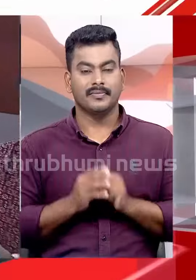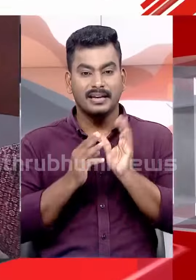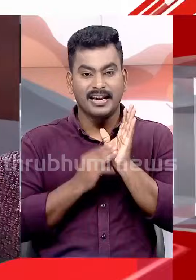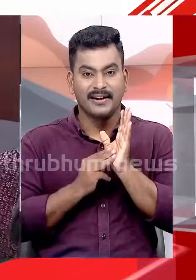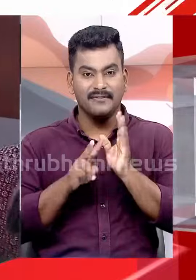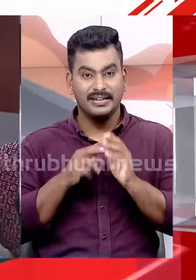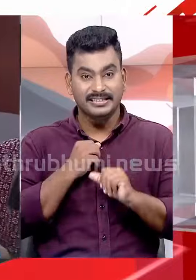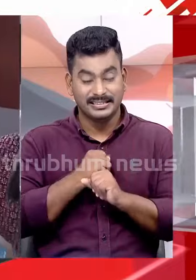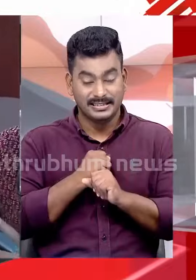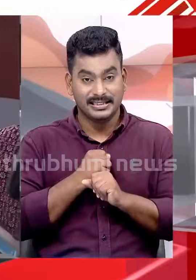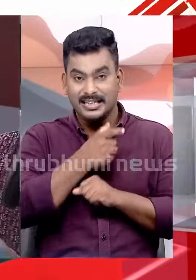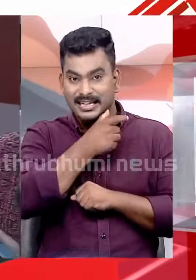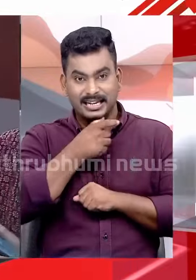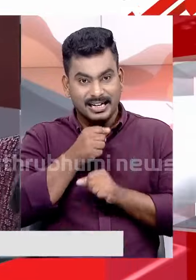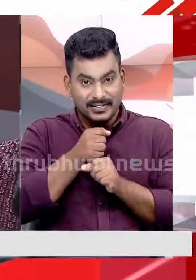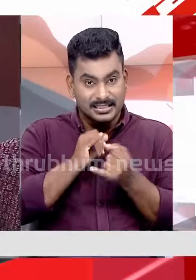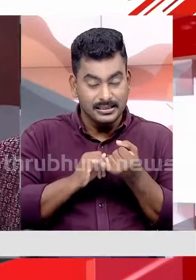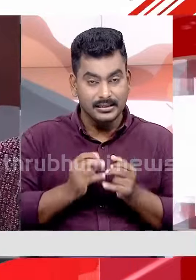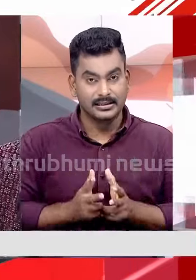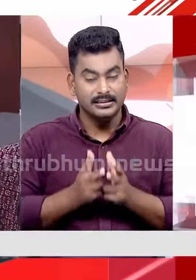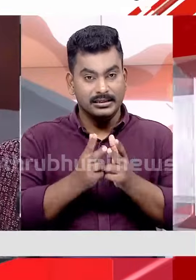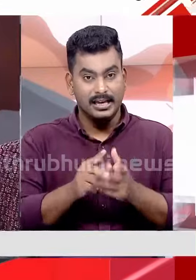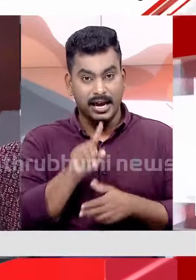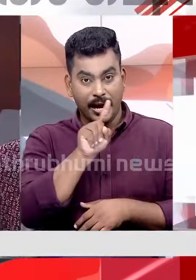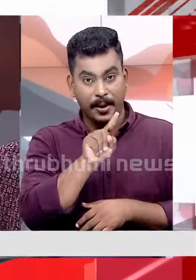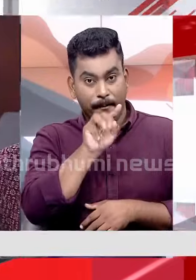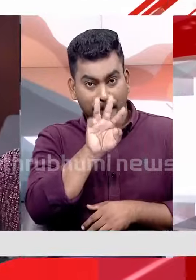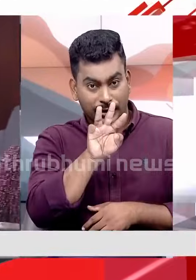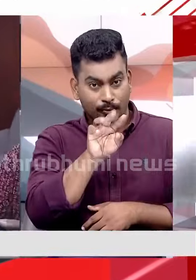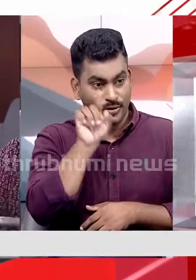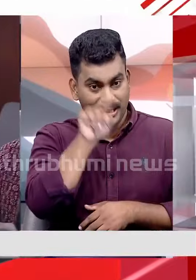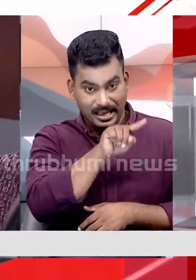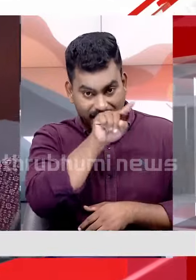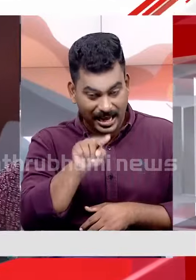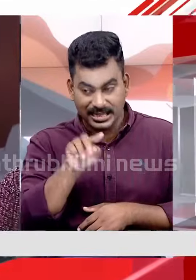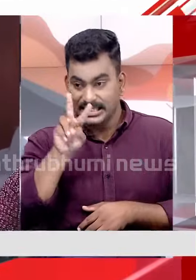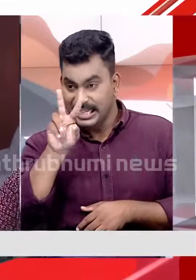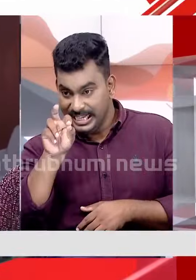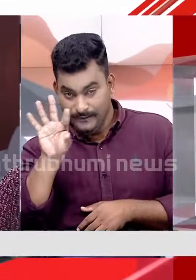തെരഞ്ഞെടുപ്പ് 20-ാം തീയതിയിലേക്ക് മാറ്റിയിരിക്കുന്നു എന്നുള്ളത് സ്വാഭാവികമായ ഒരു കാര്യമാണ്.